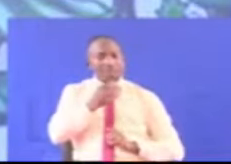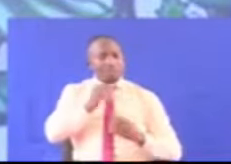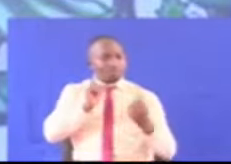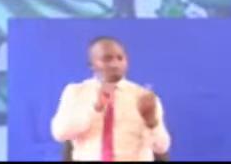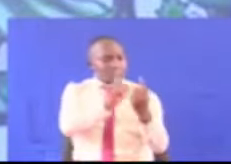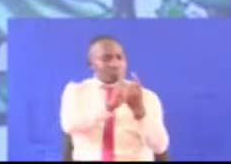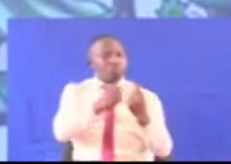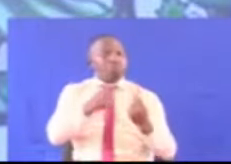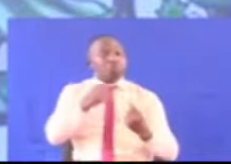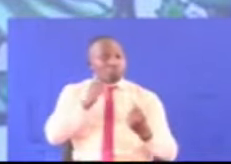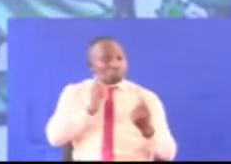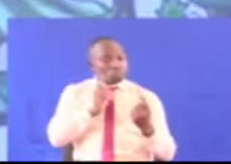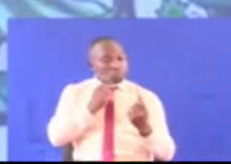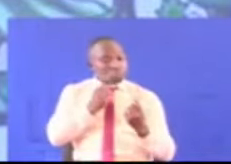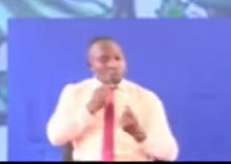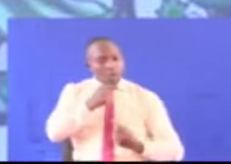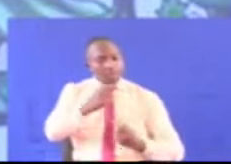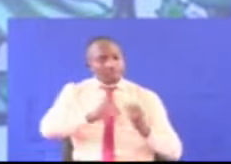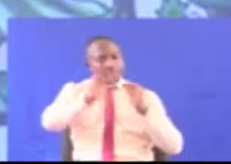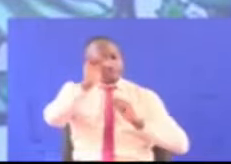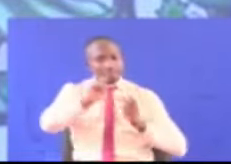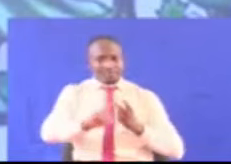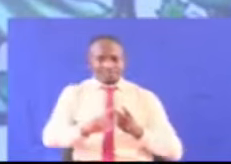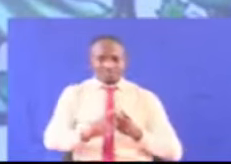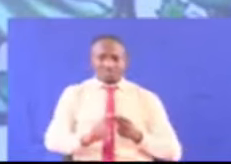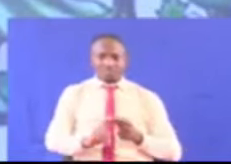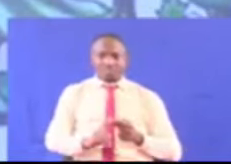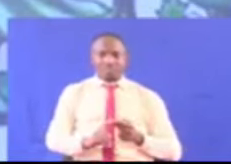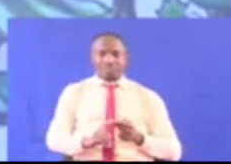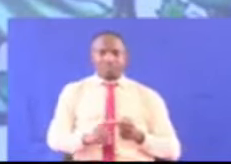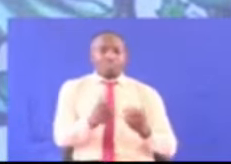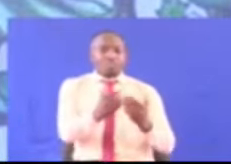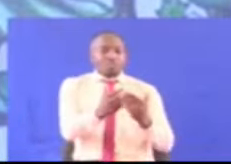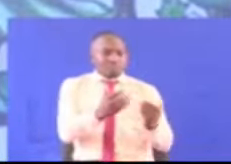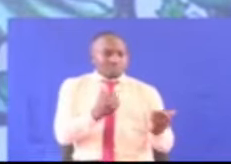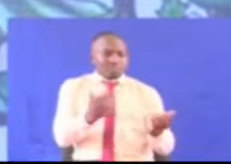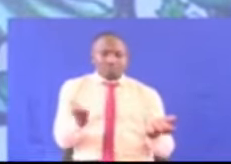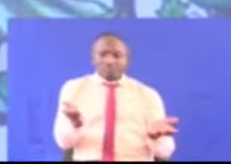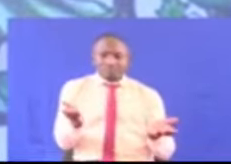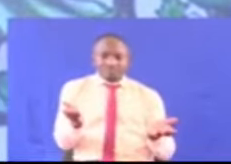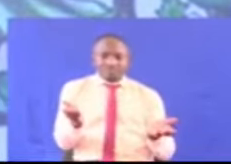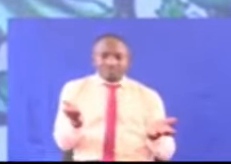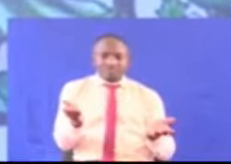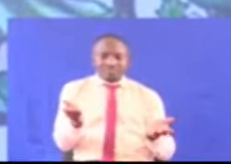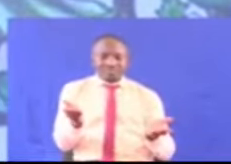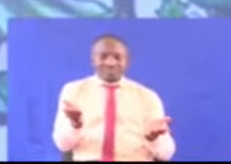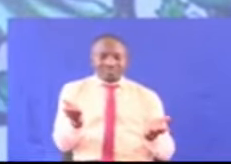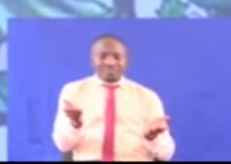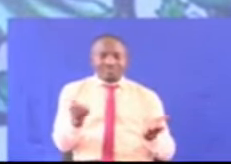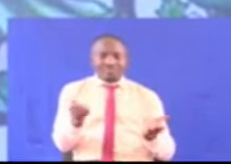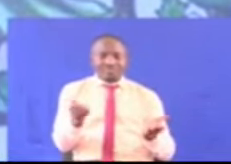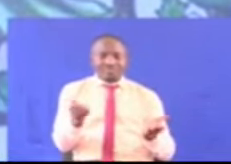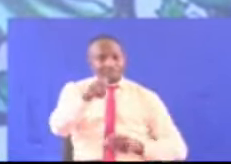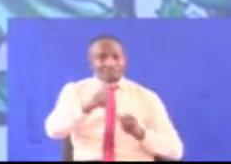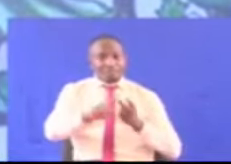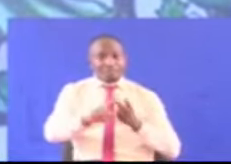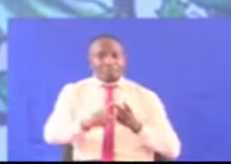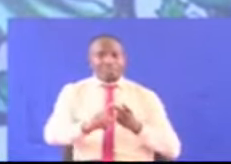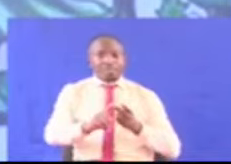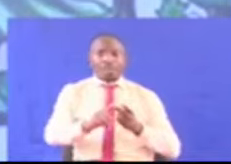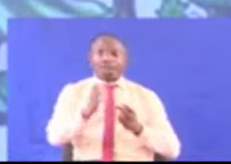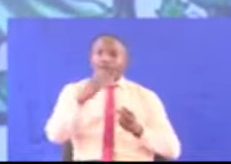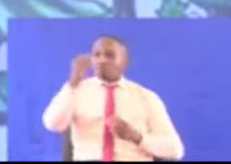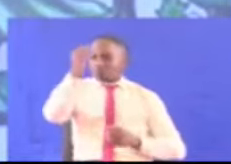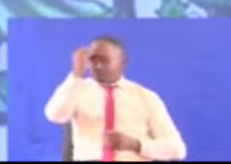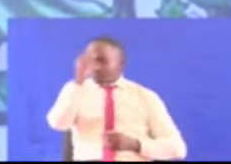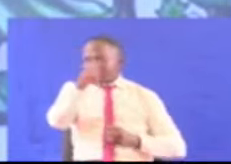nataka nimtafute. Labda analo jambo la kuniambia. Kwa sababu na yeye ni anataka